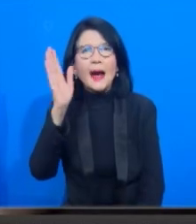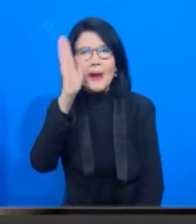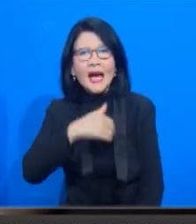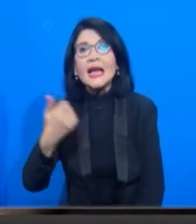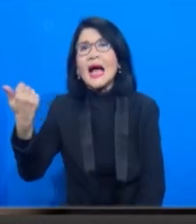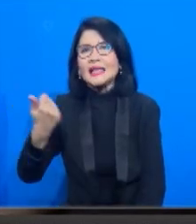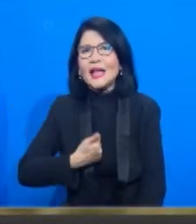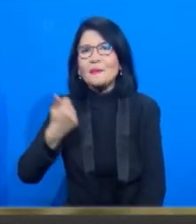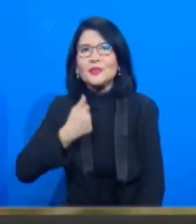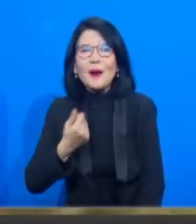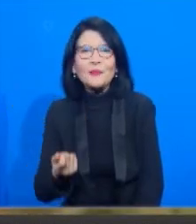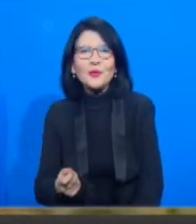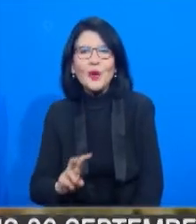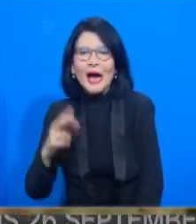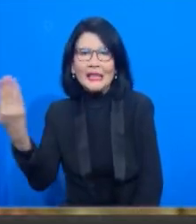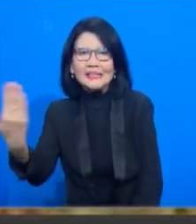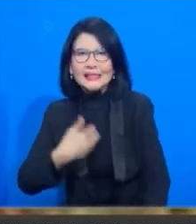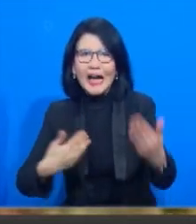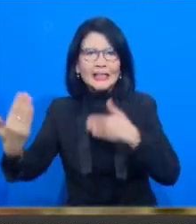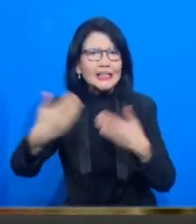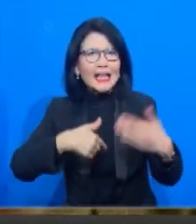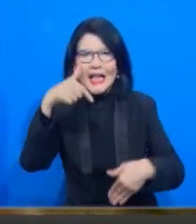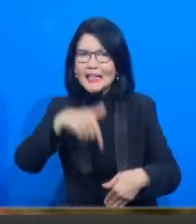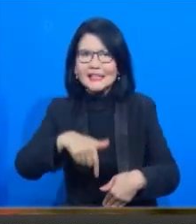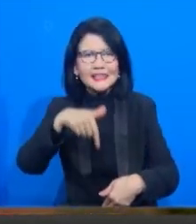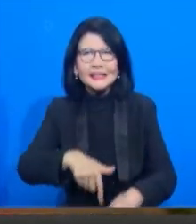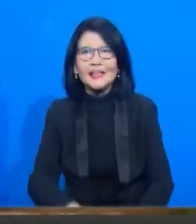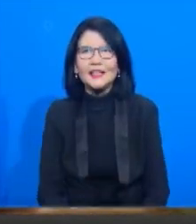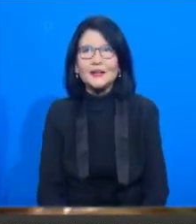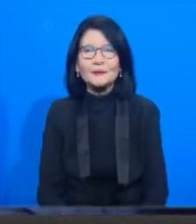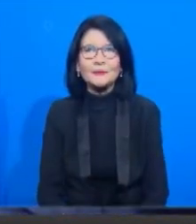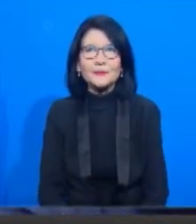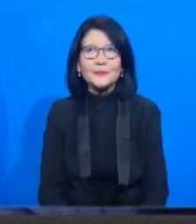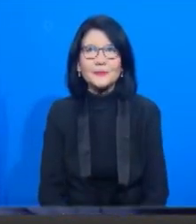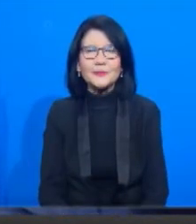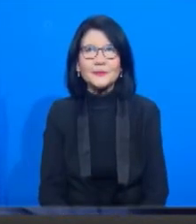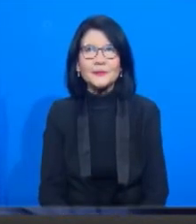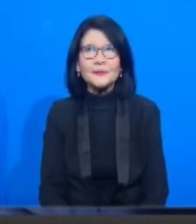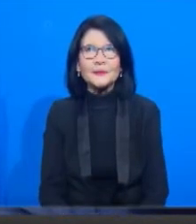tamu silih berganti datang ke kedai teh ini. Tim Liputan CNN Indonesia.